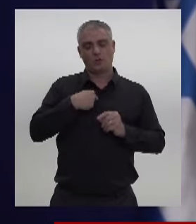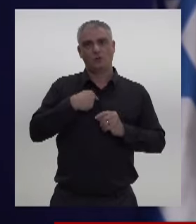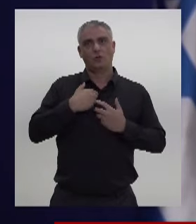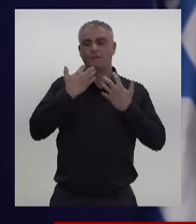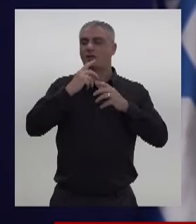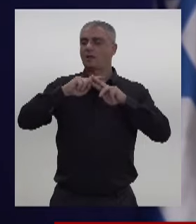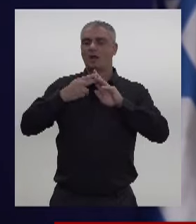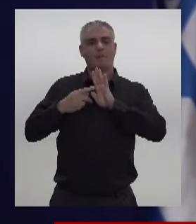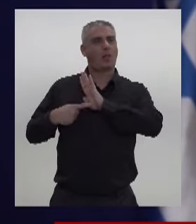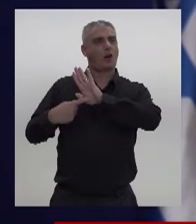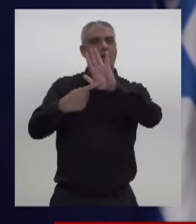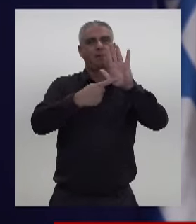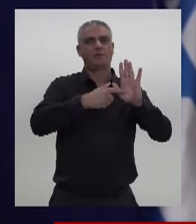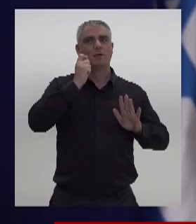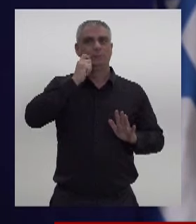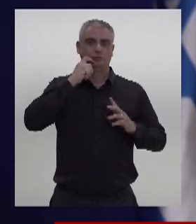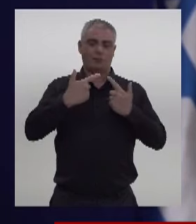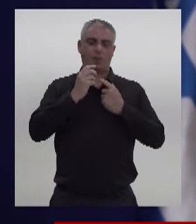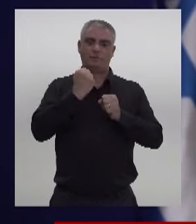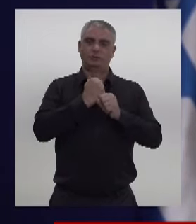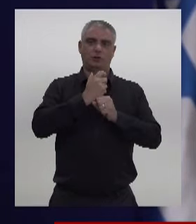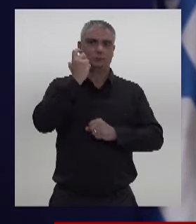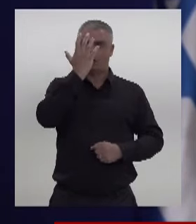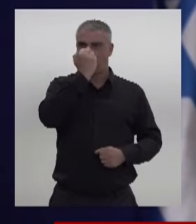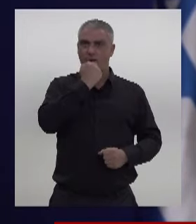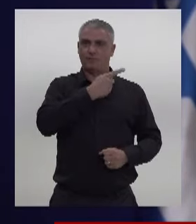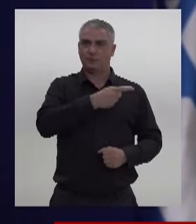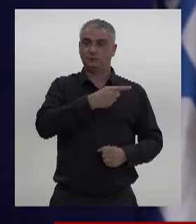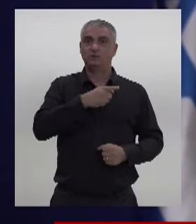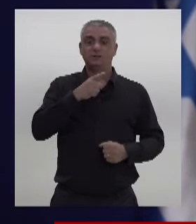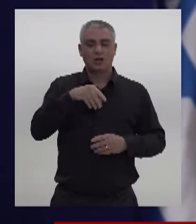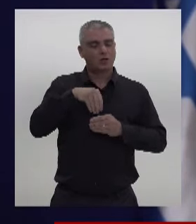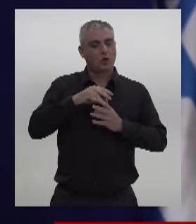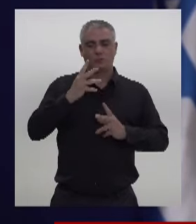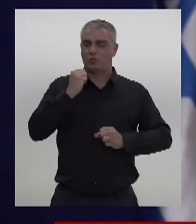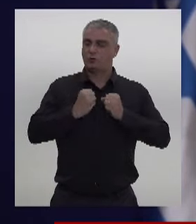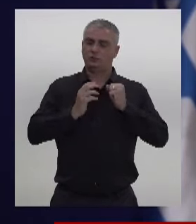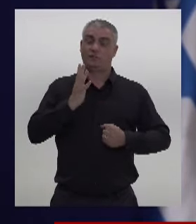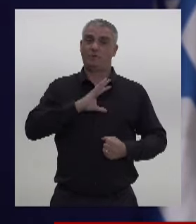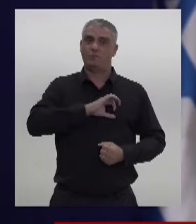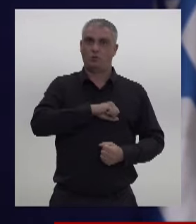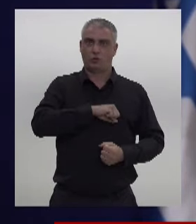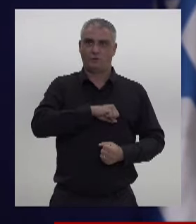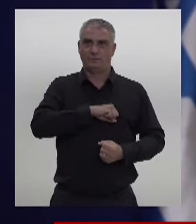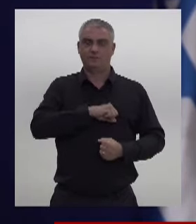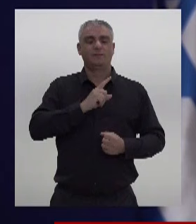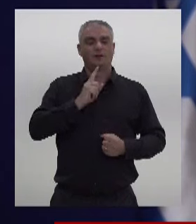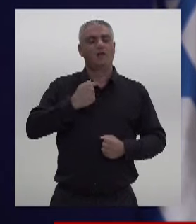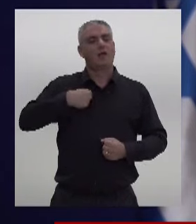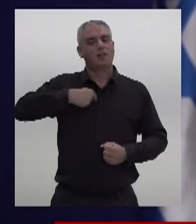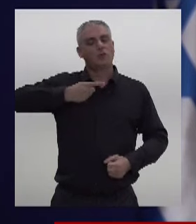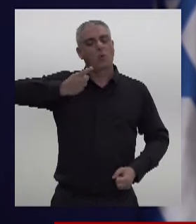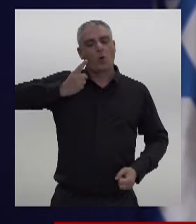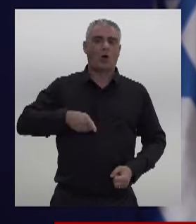לעולם את פישי המלחמה של החמס מדובר בתוכן קשה וכואב אך מוטלת עלינו